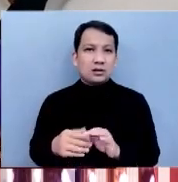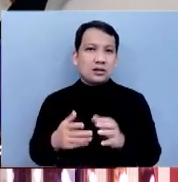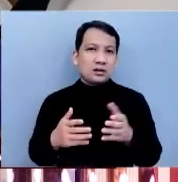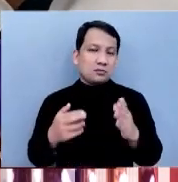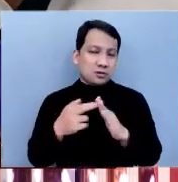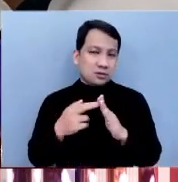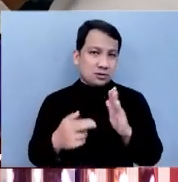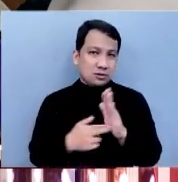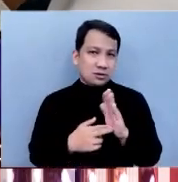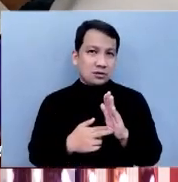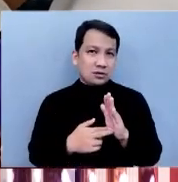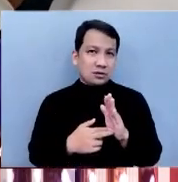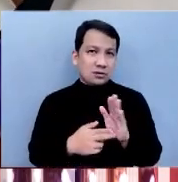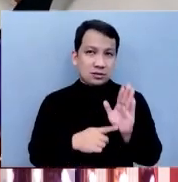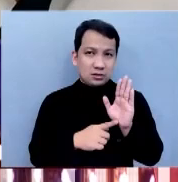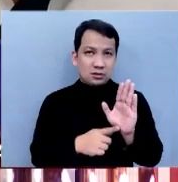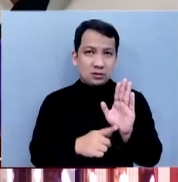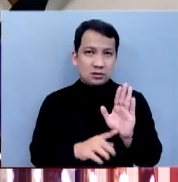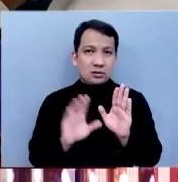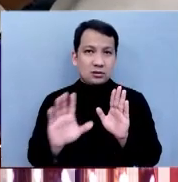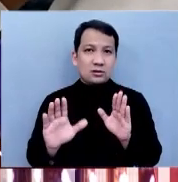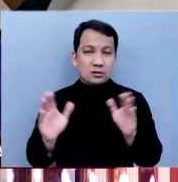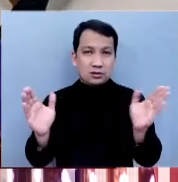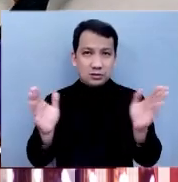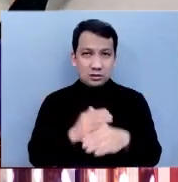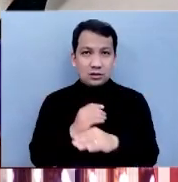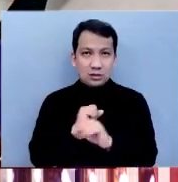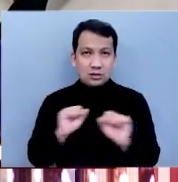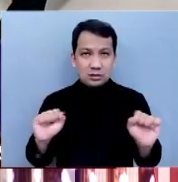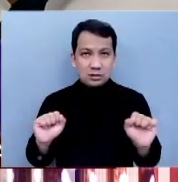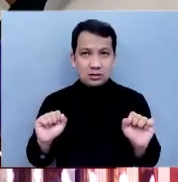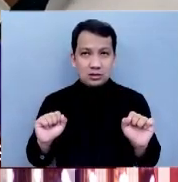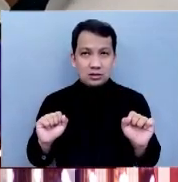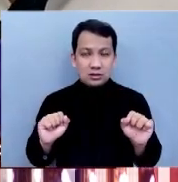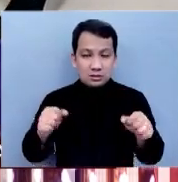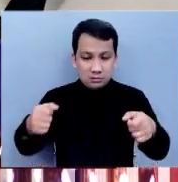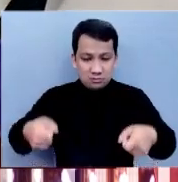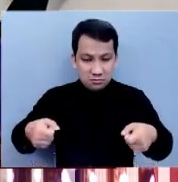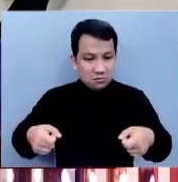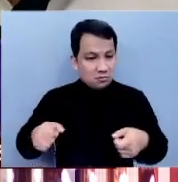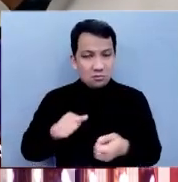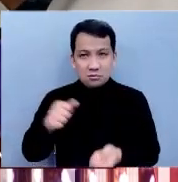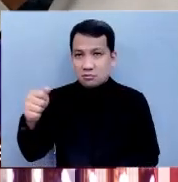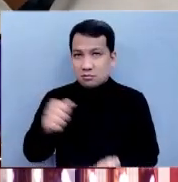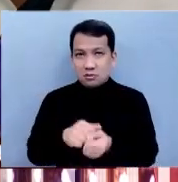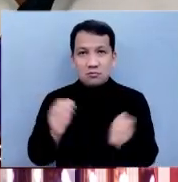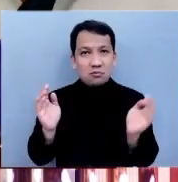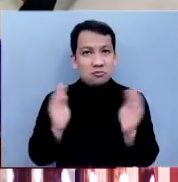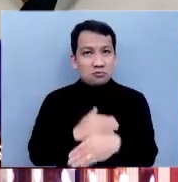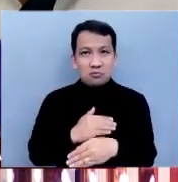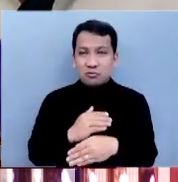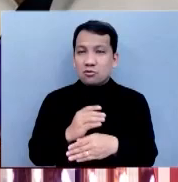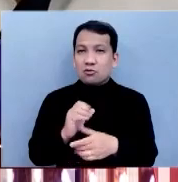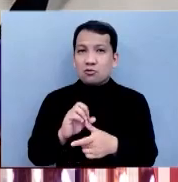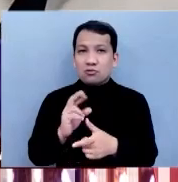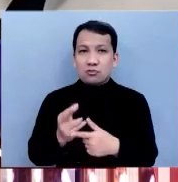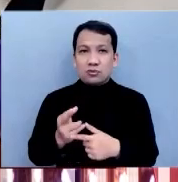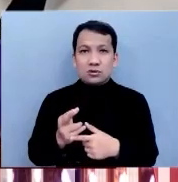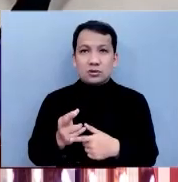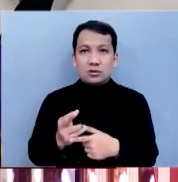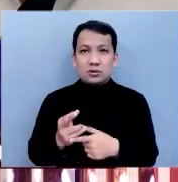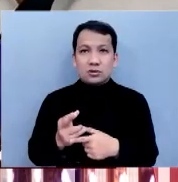dyan is naka-display siya sa isang secured na display cabinet or secured na room. Mm-hmm. And